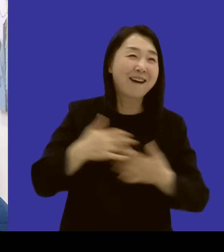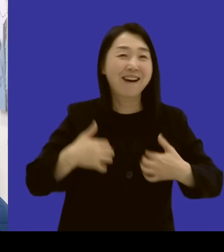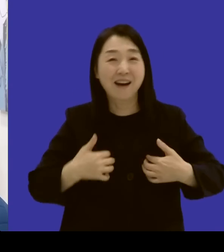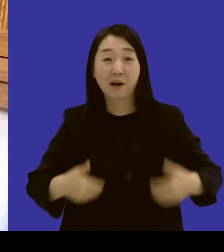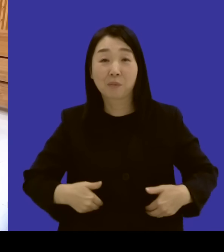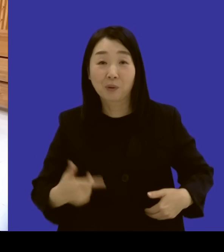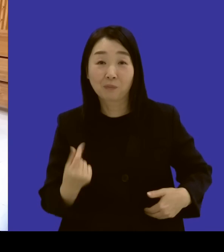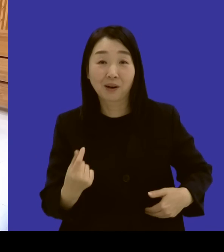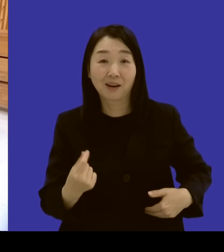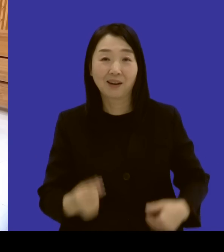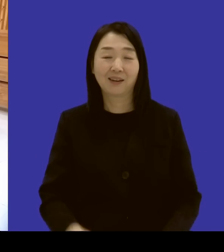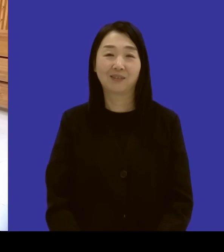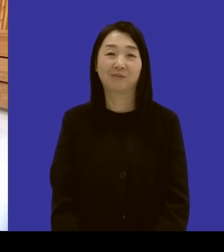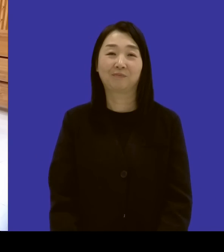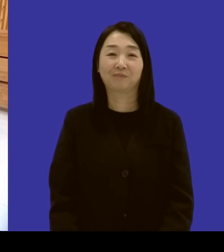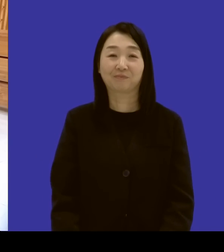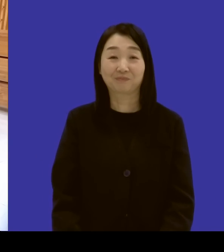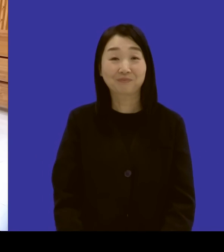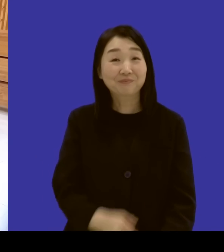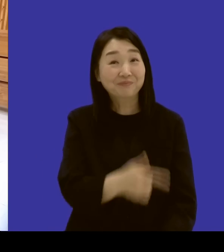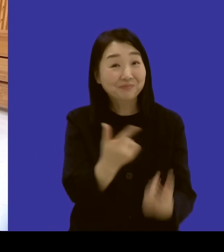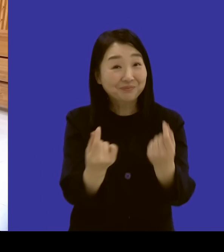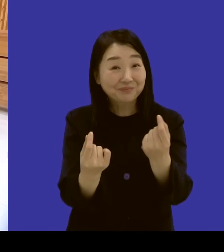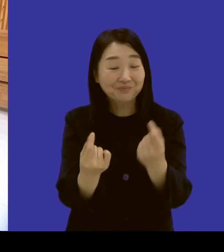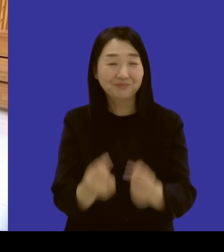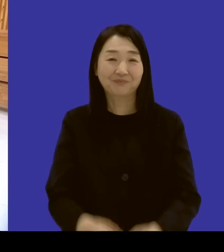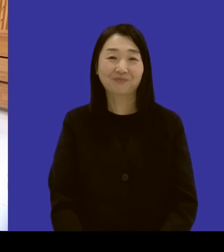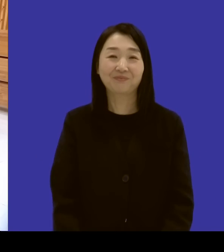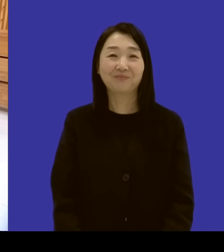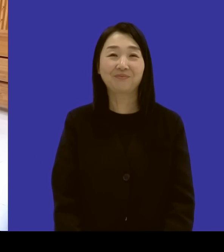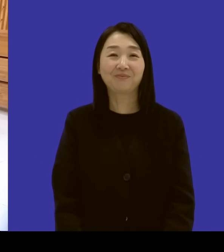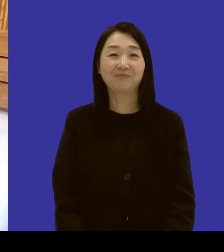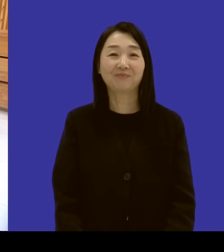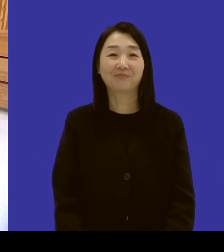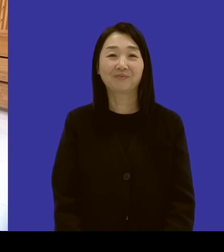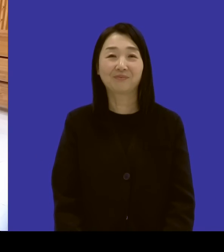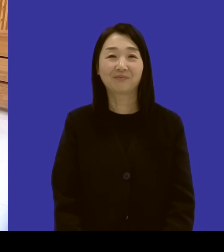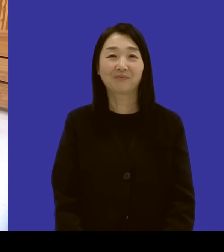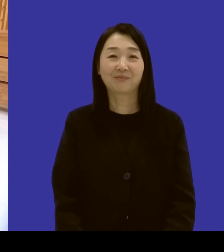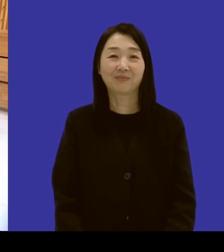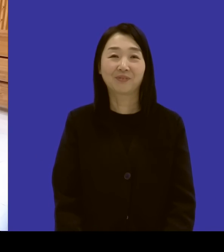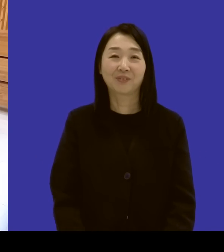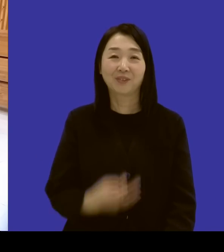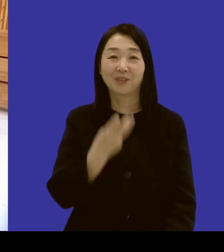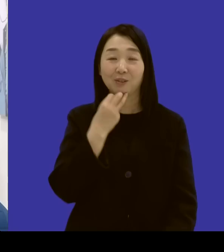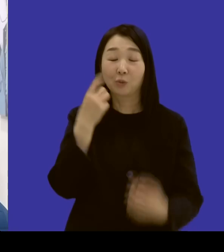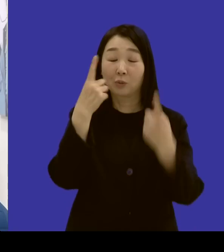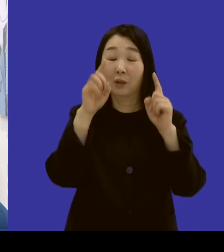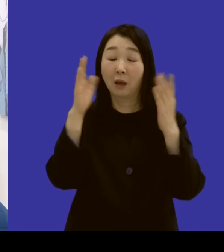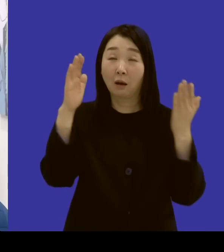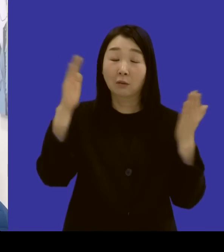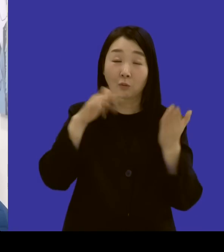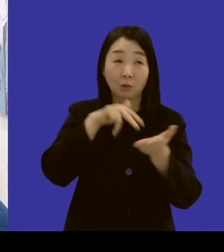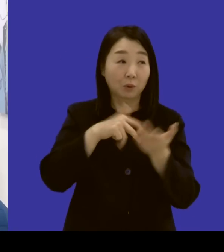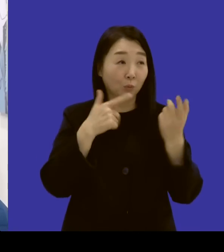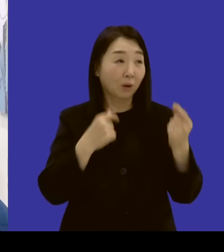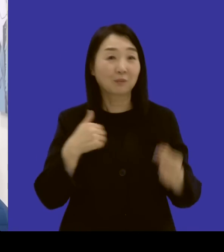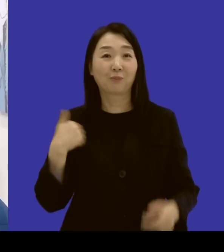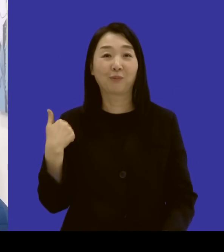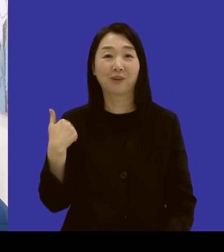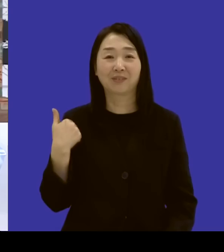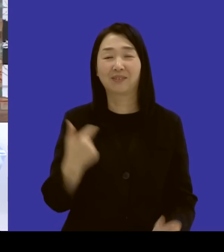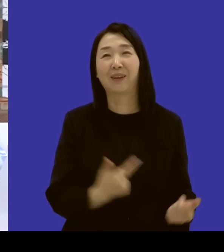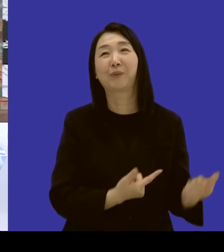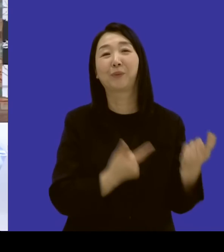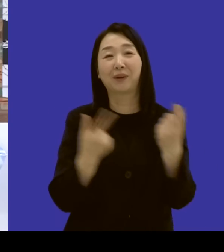하잖아. 맞죠? 입시 맞아요. 한풀이 하셨죠? 입시 한풀이. 아니 근데 서울대생도 그런 줄 몰랐어요. 우린 다 뭐 어디나 어디나 다